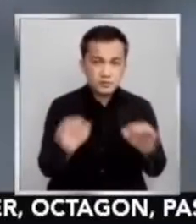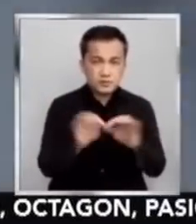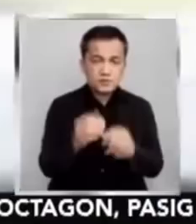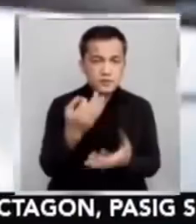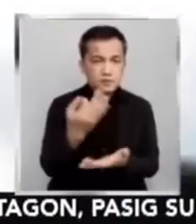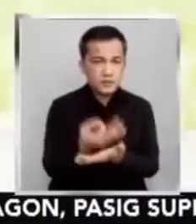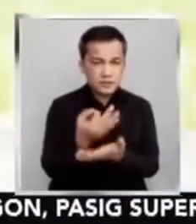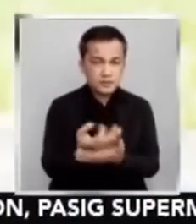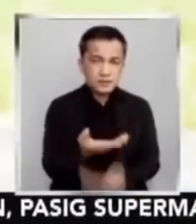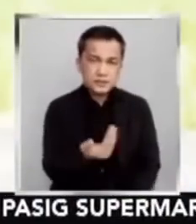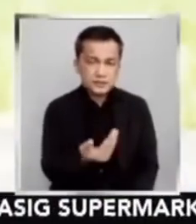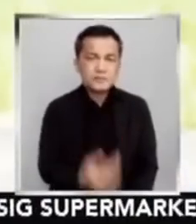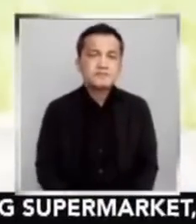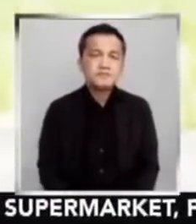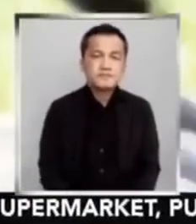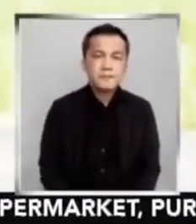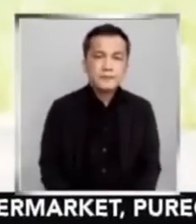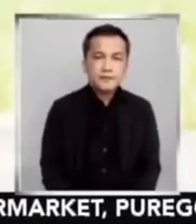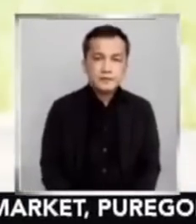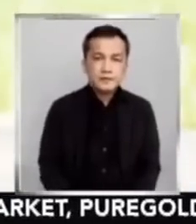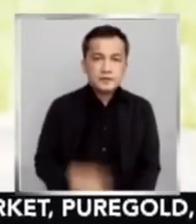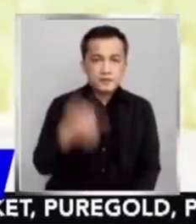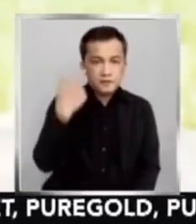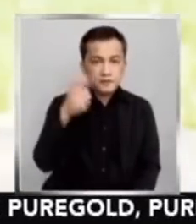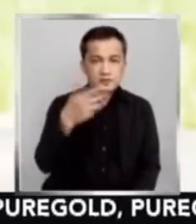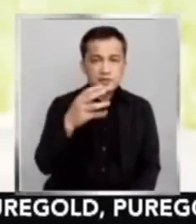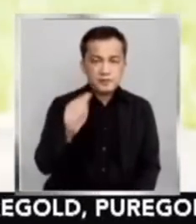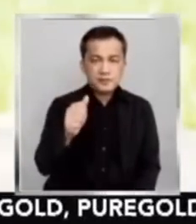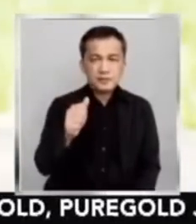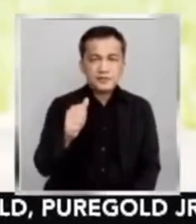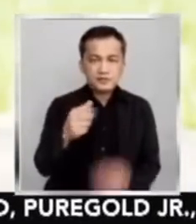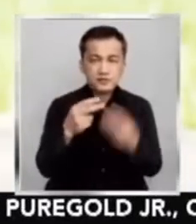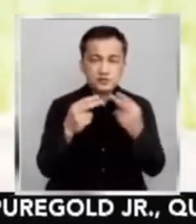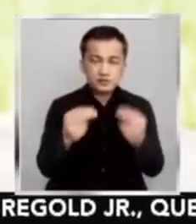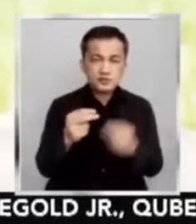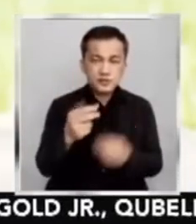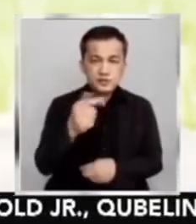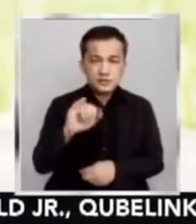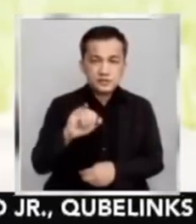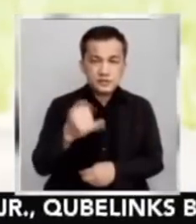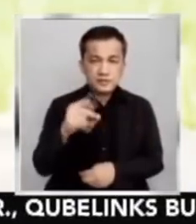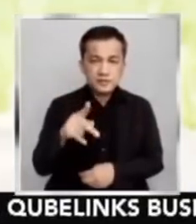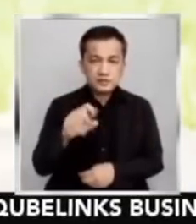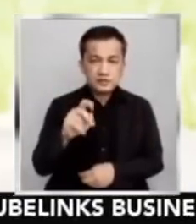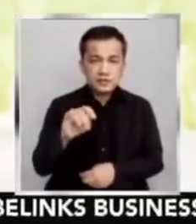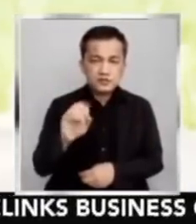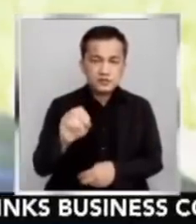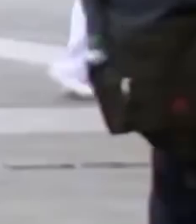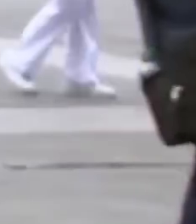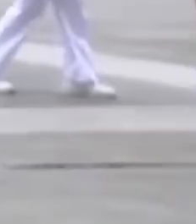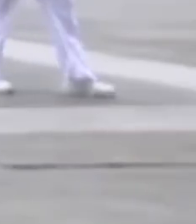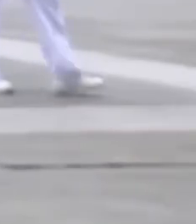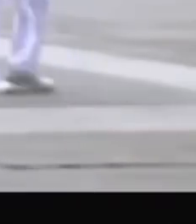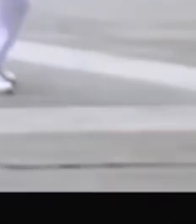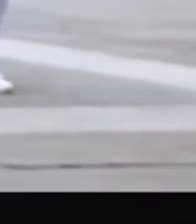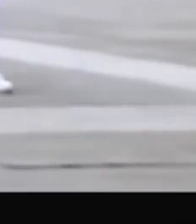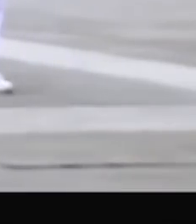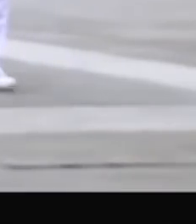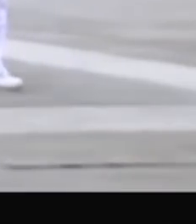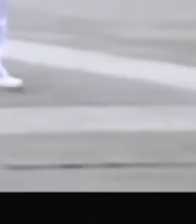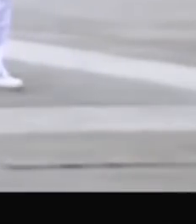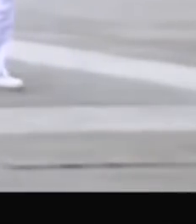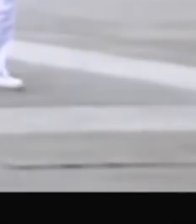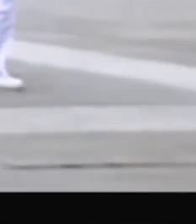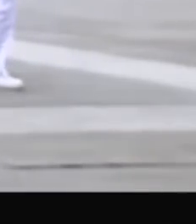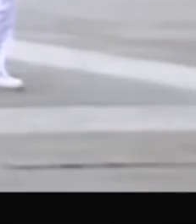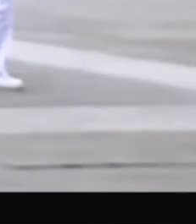hinihingi. Para sa GMA Integrated News, JP Soriano, nakatutok 24 oras. Mga kapuso, ilang